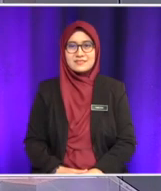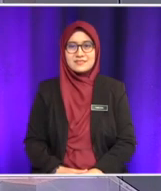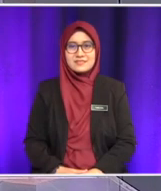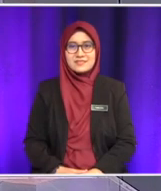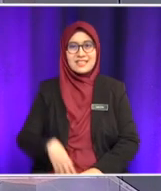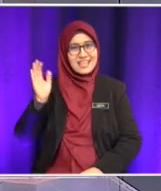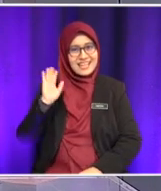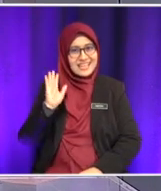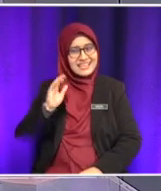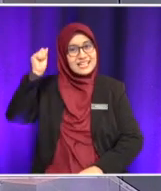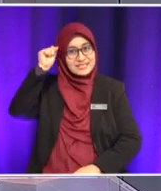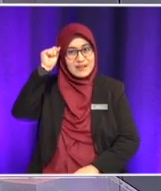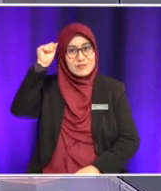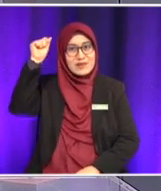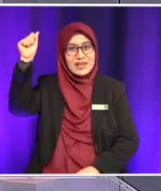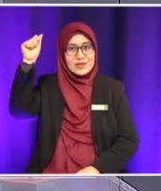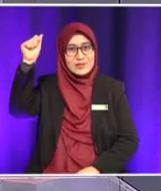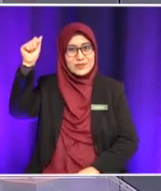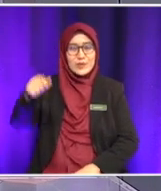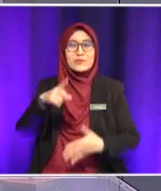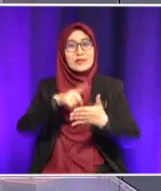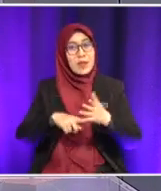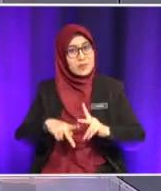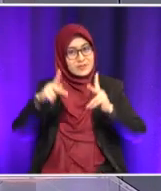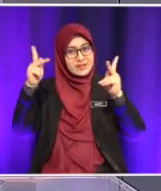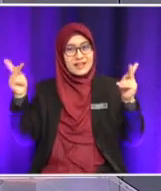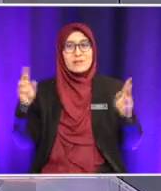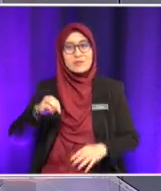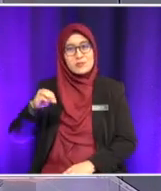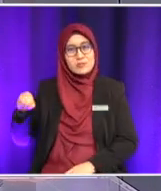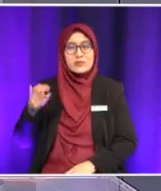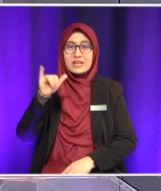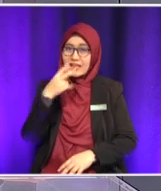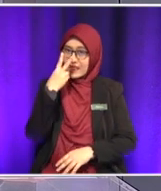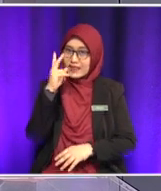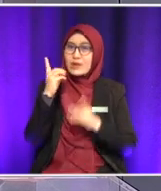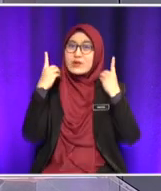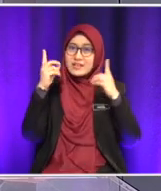Hai assalamualaikum apa kabar murid-murid yang sedang menonton